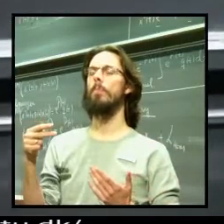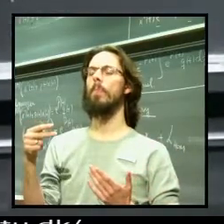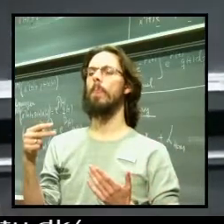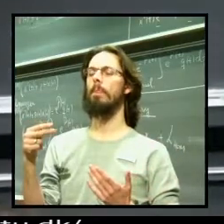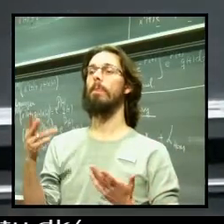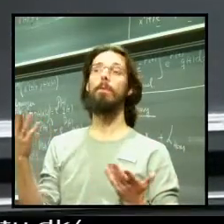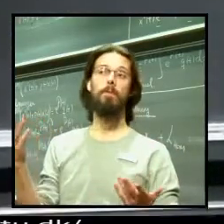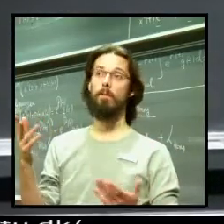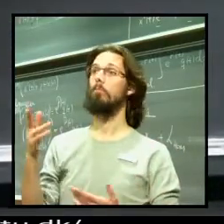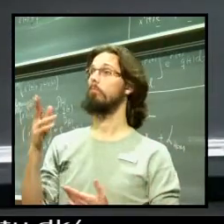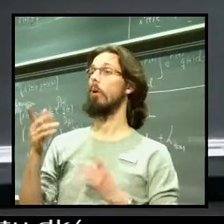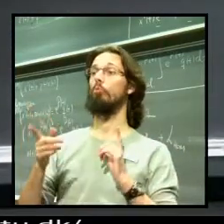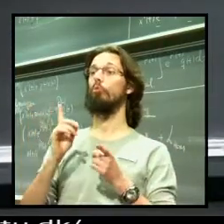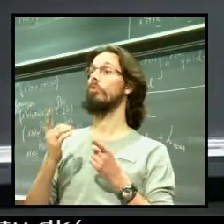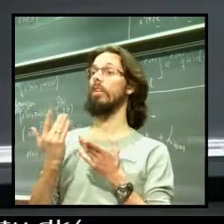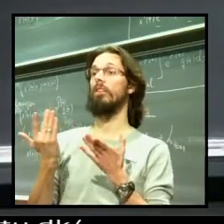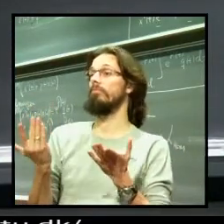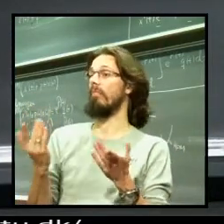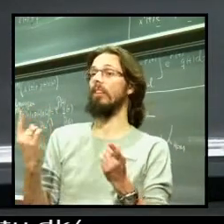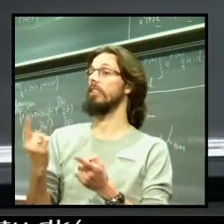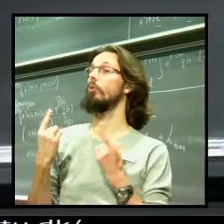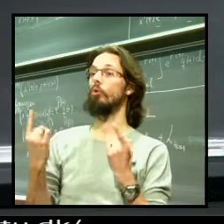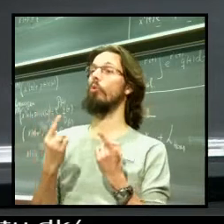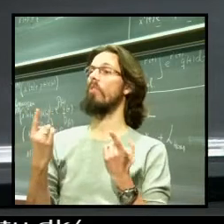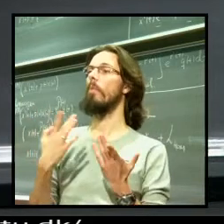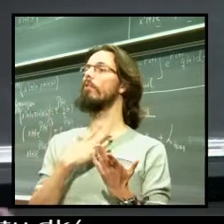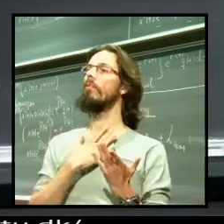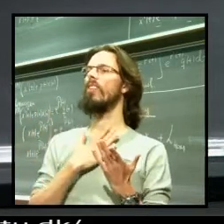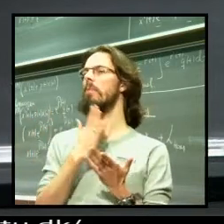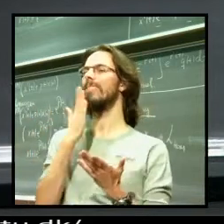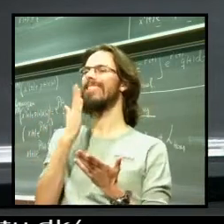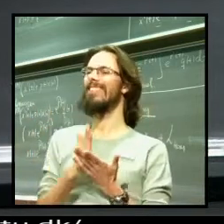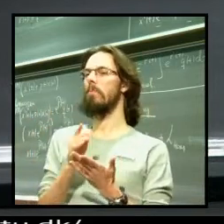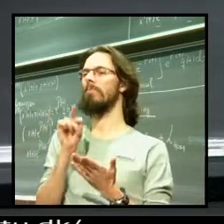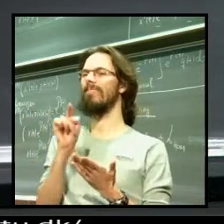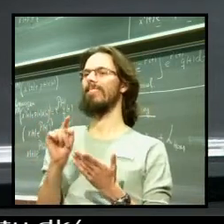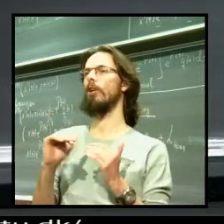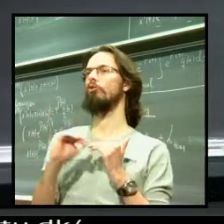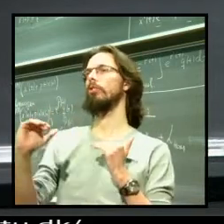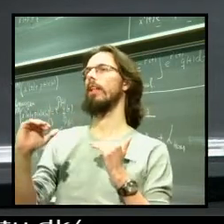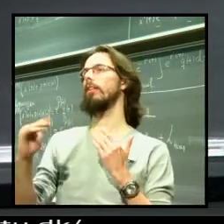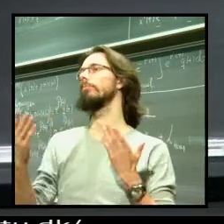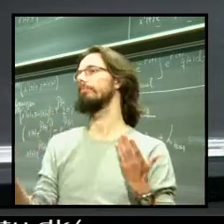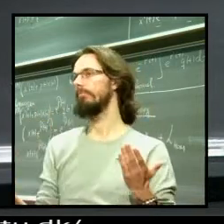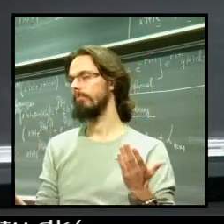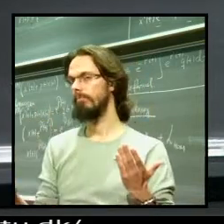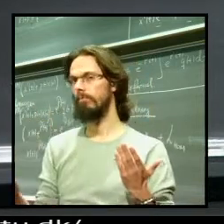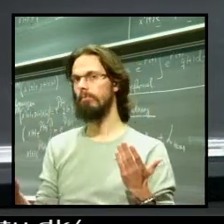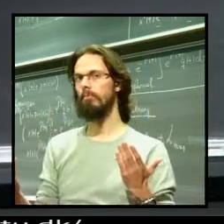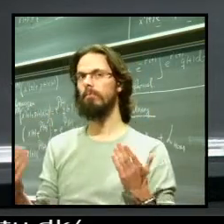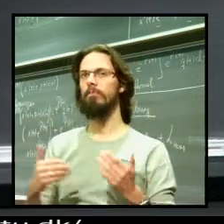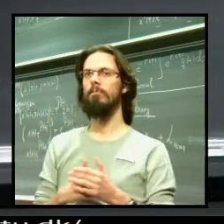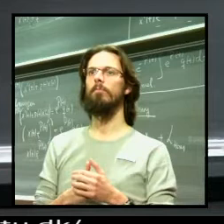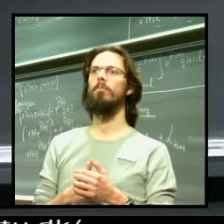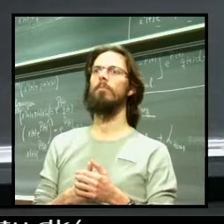kunne det jo godt være, at man var i en situation, hvor man gerne ville bestemme konstanten. Det vil sige, at hvis I